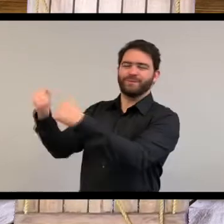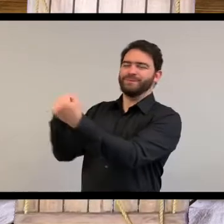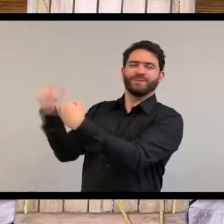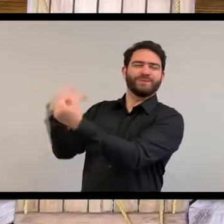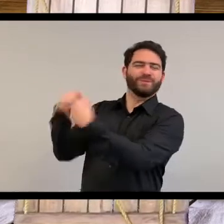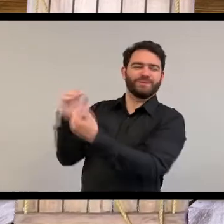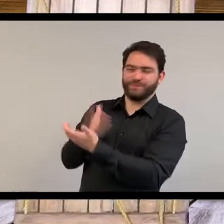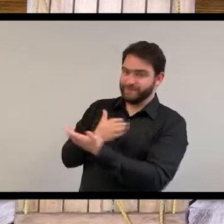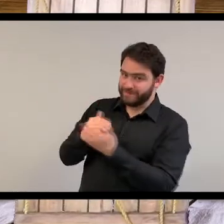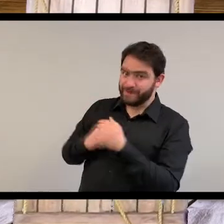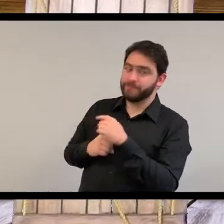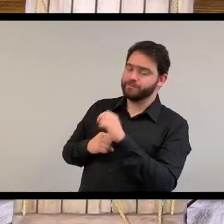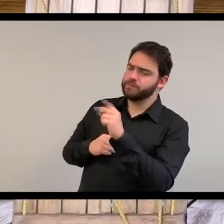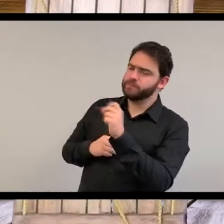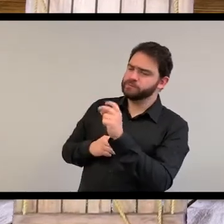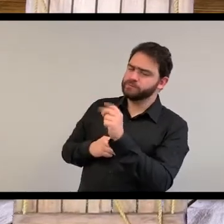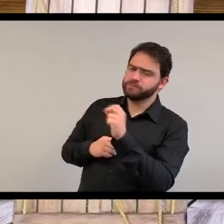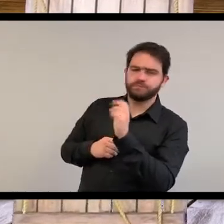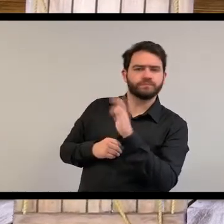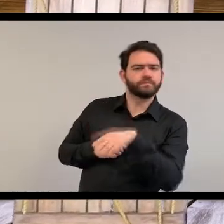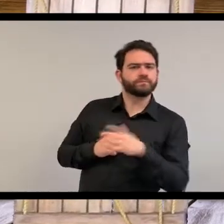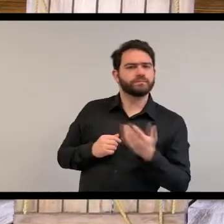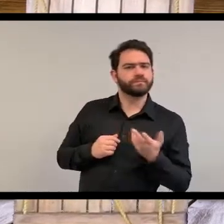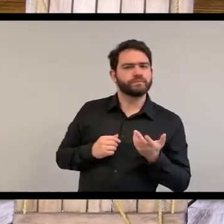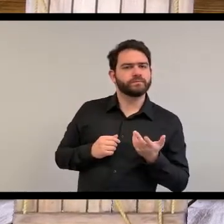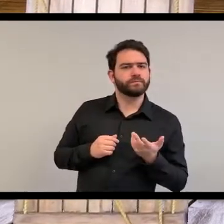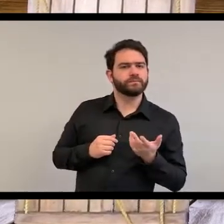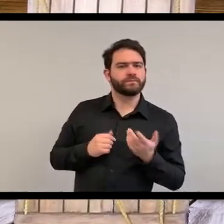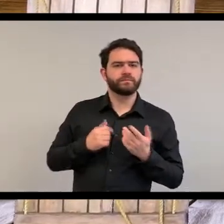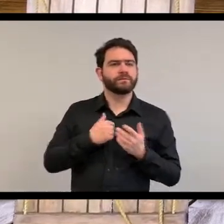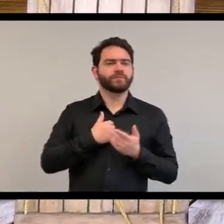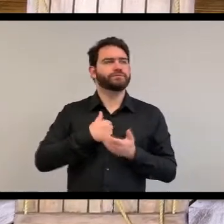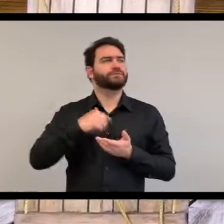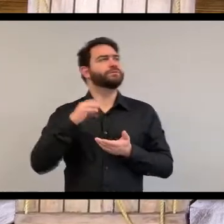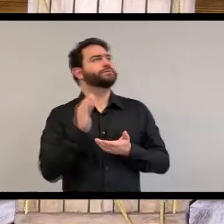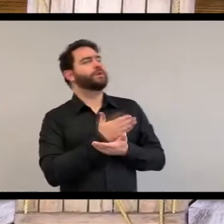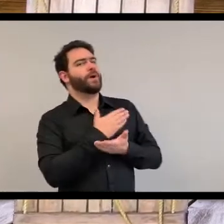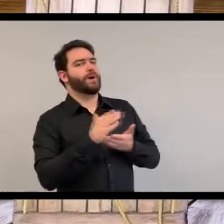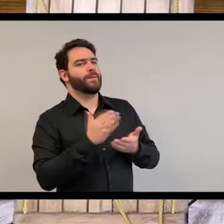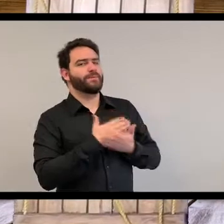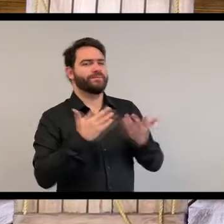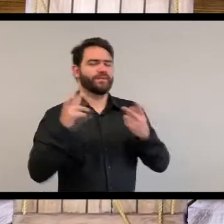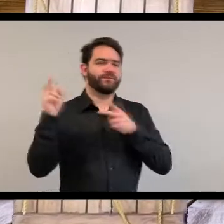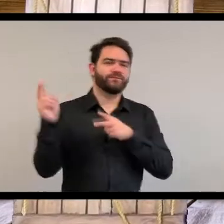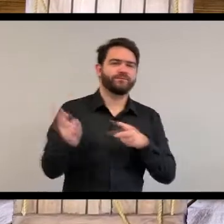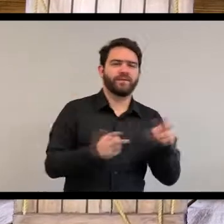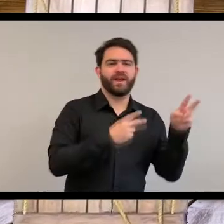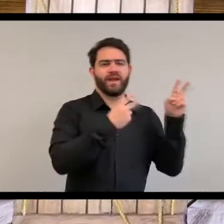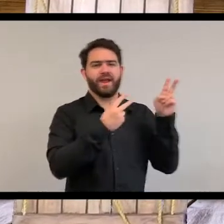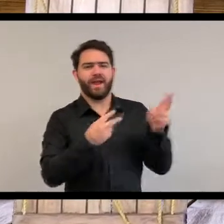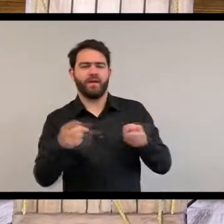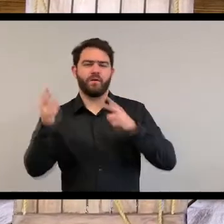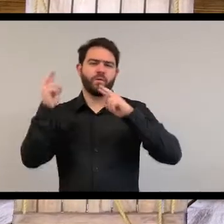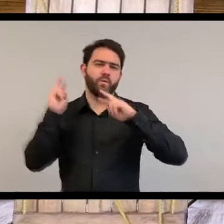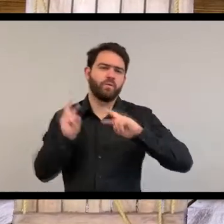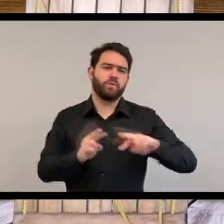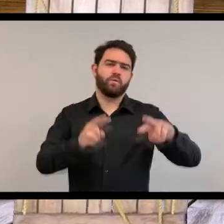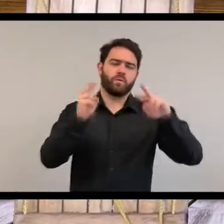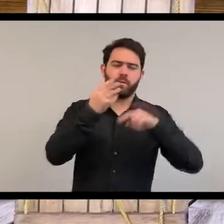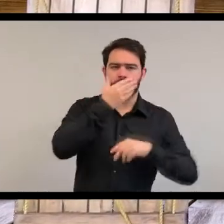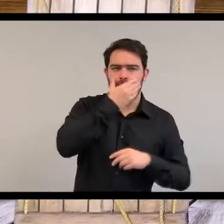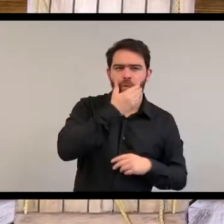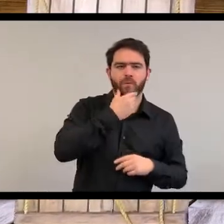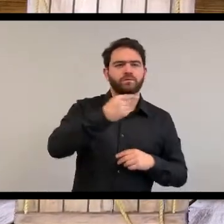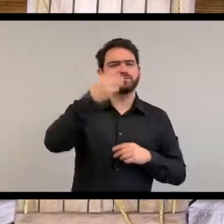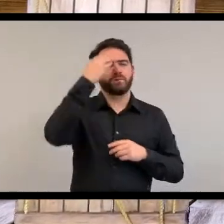Hum, oui, oui, on sait chanter, n'est-ce pas, les amis? Tout le monde dit, oui, oui, on sait chanter. Ah, mais, et quel genre de chanson? Il